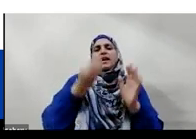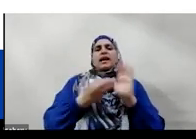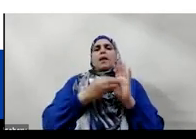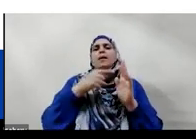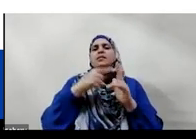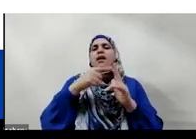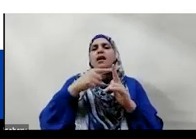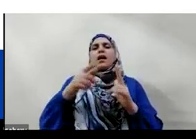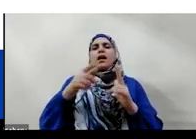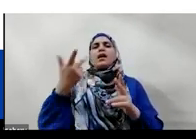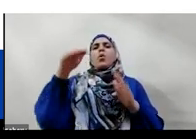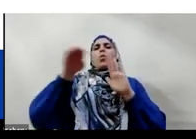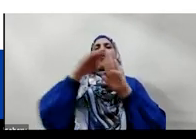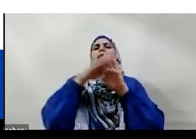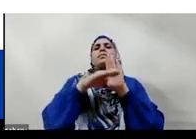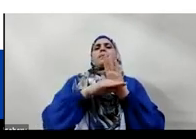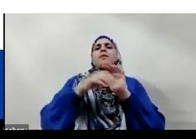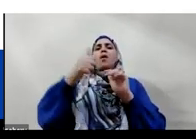وبرتب